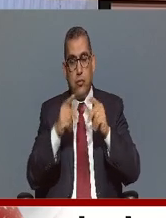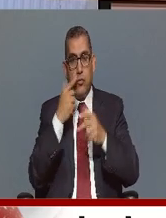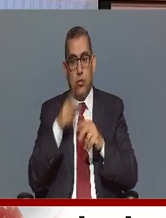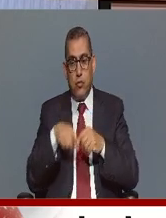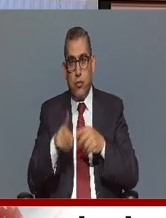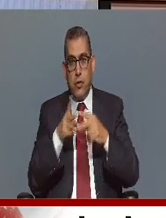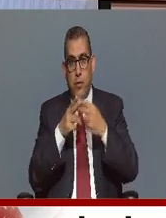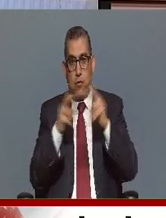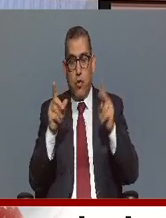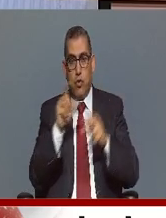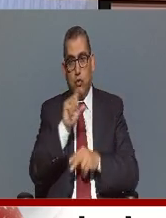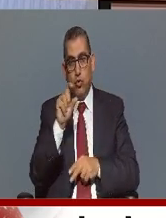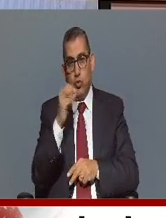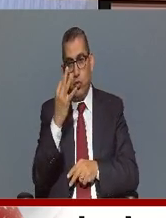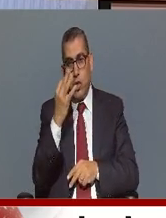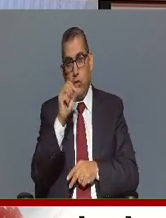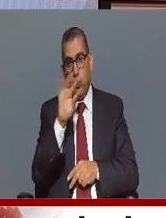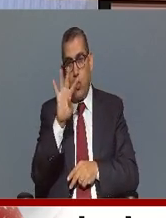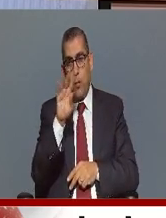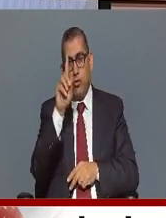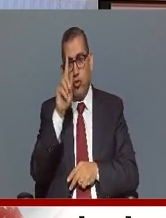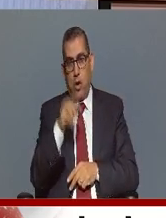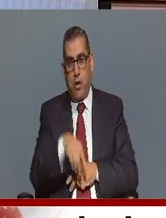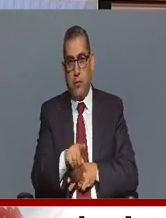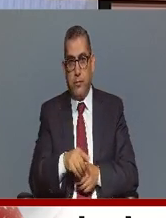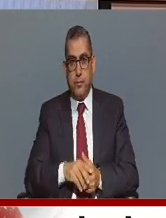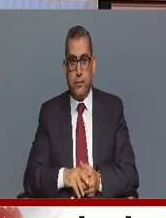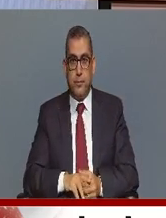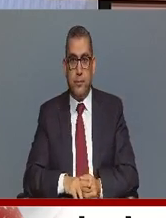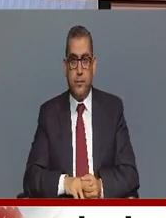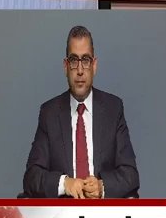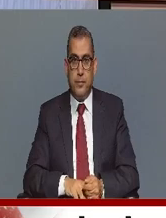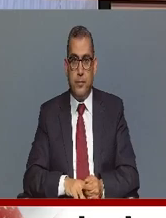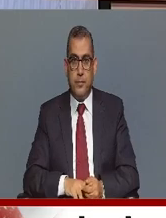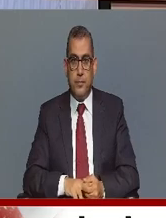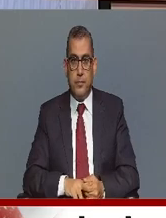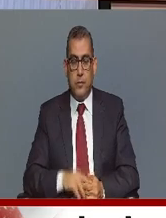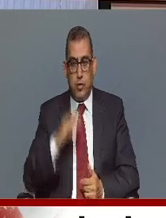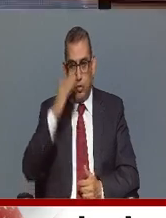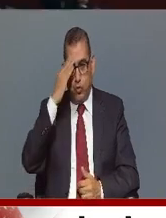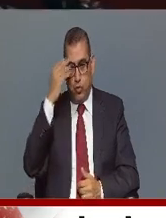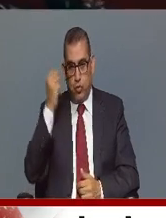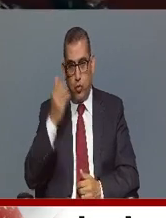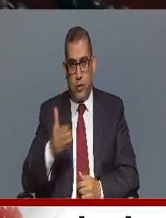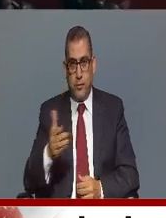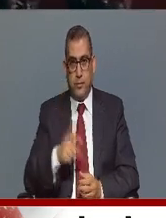خلال 3-4 شهور إن شاء الله. شكرا لحضراتكم.